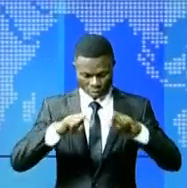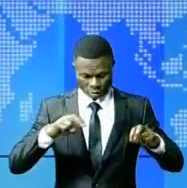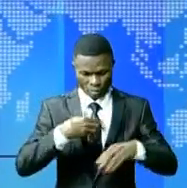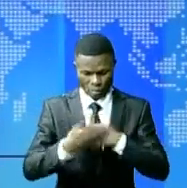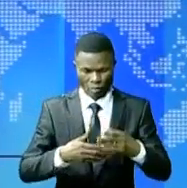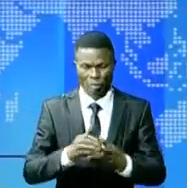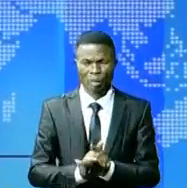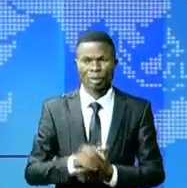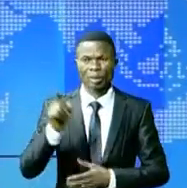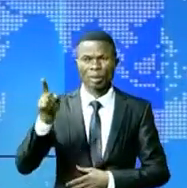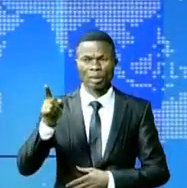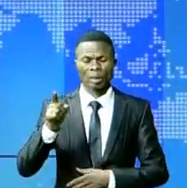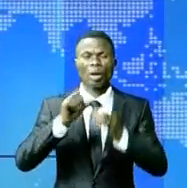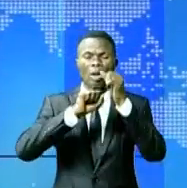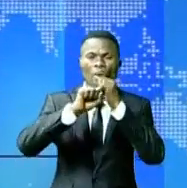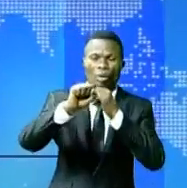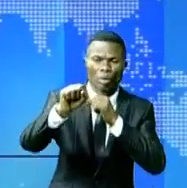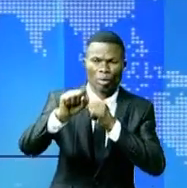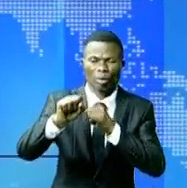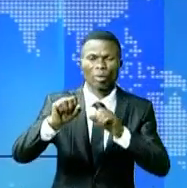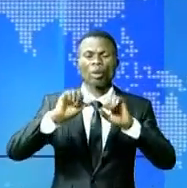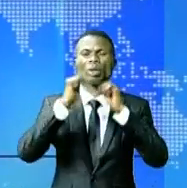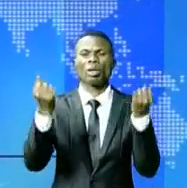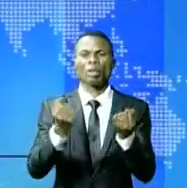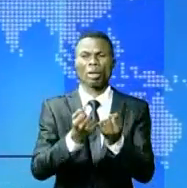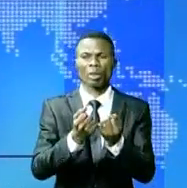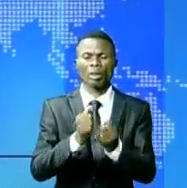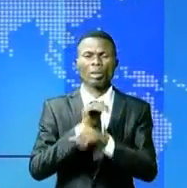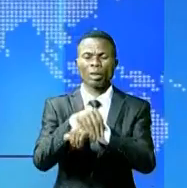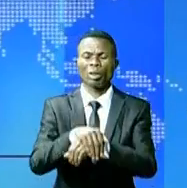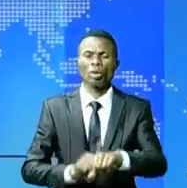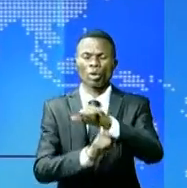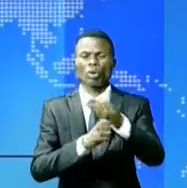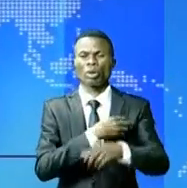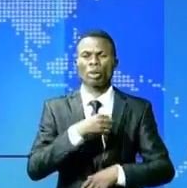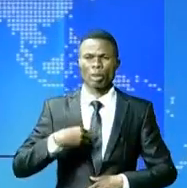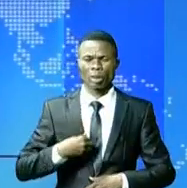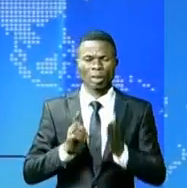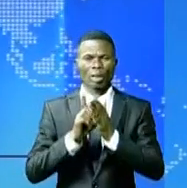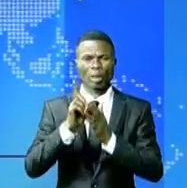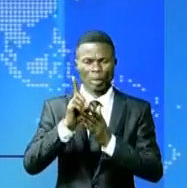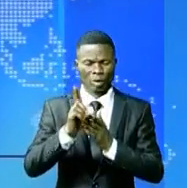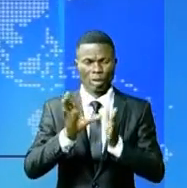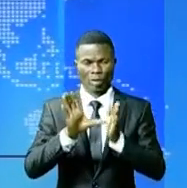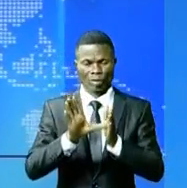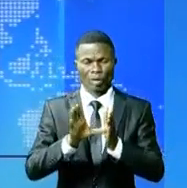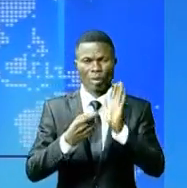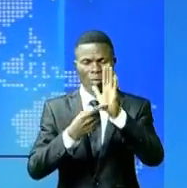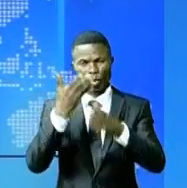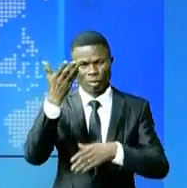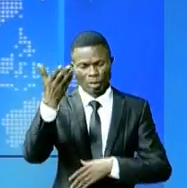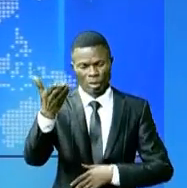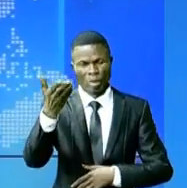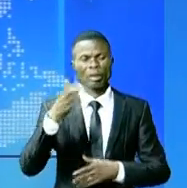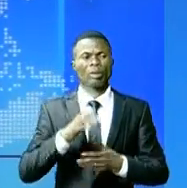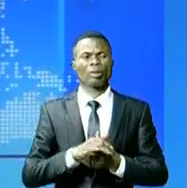à Pakadjouma ont été publiés par l'Association pour les interventions de femmes en faveur du développement. Je vous propose de le découvrir dans ce